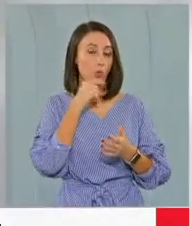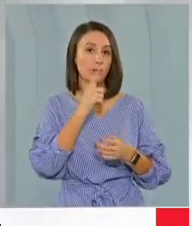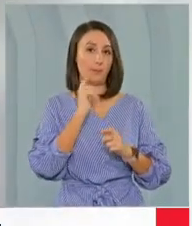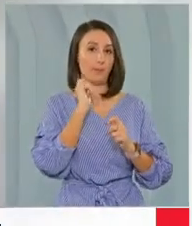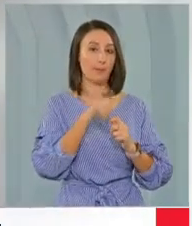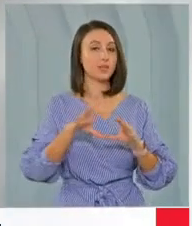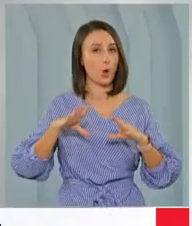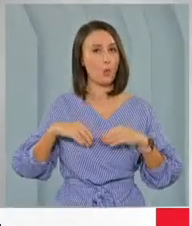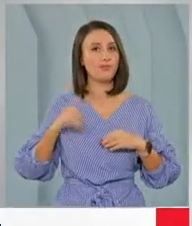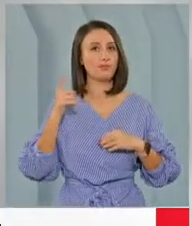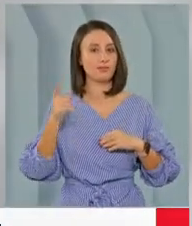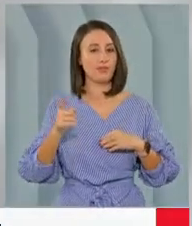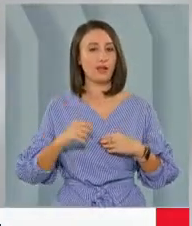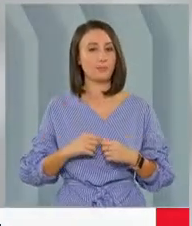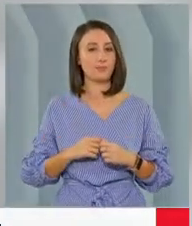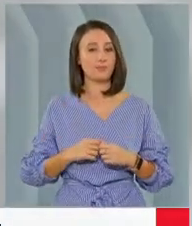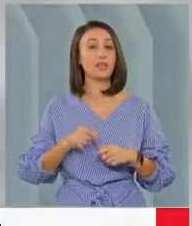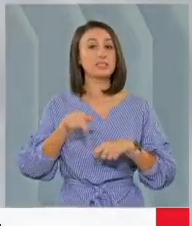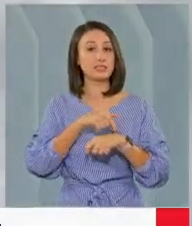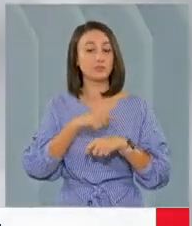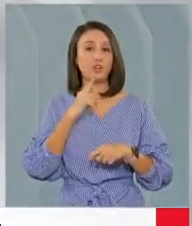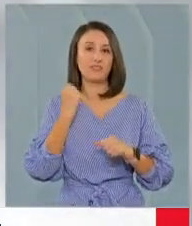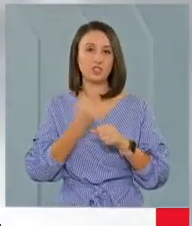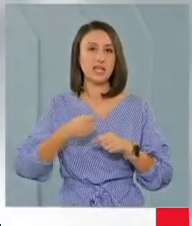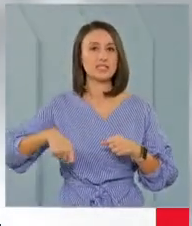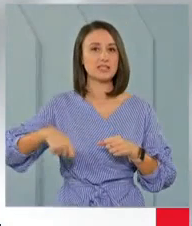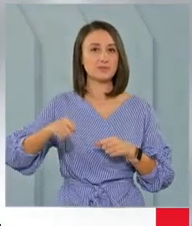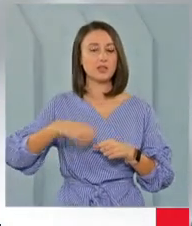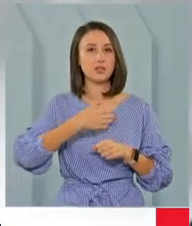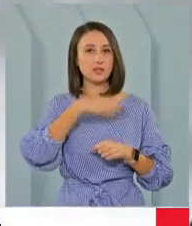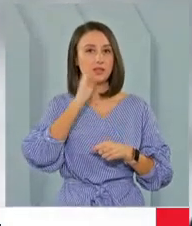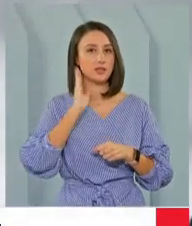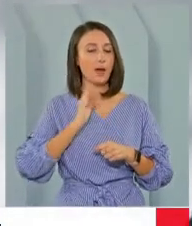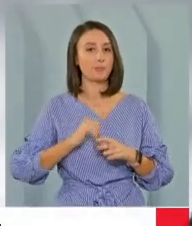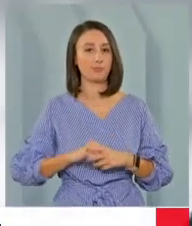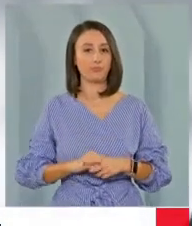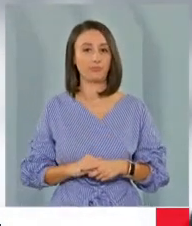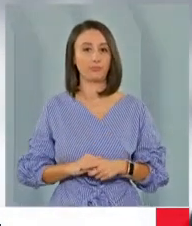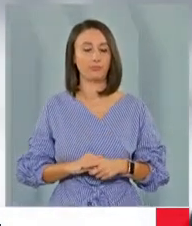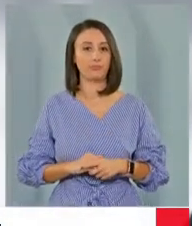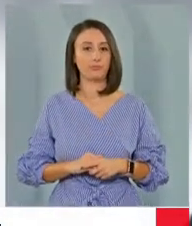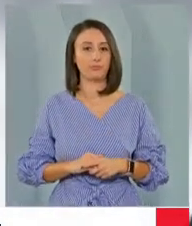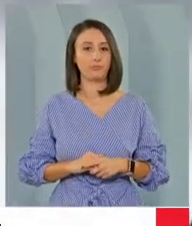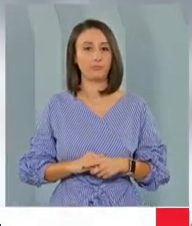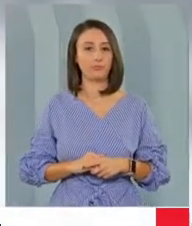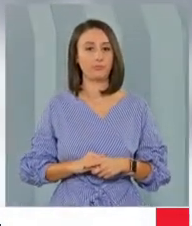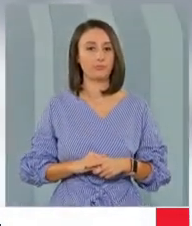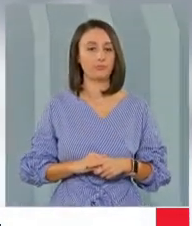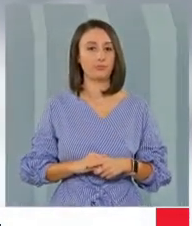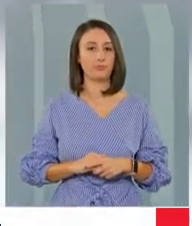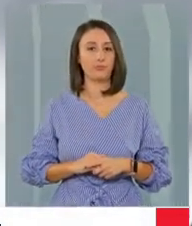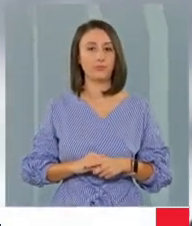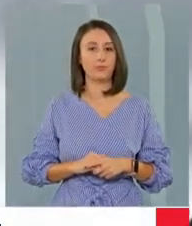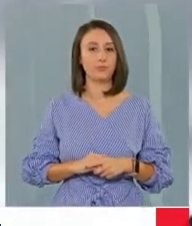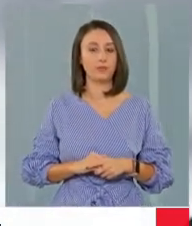a fost luată de înalt preasfințitul Teodosie în timp ce oficia Sfânta Liturghie la Catedrala Arhiepiscopală Sfinții Apostoli Petru și